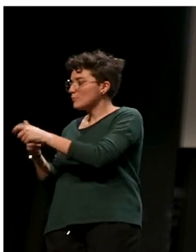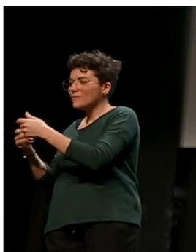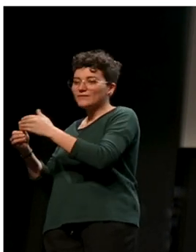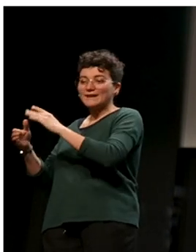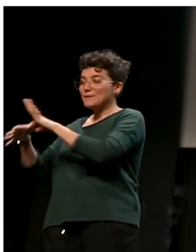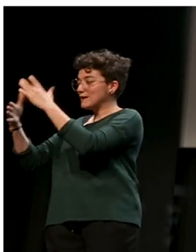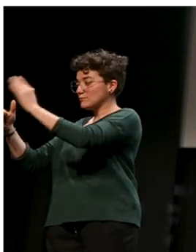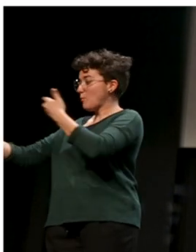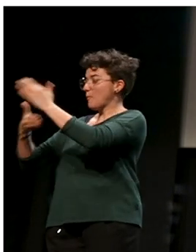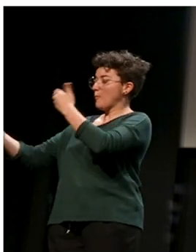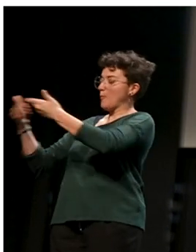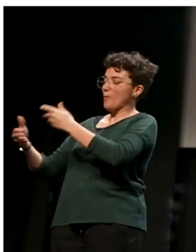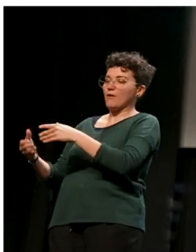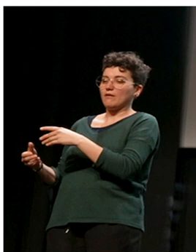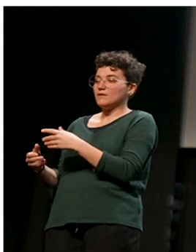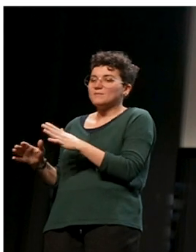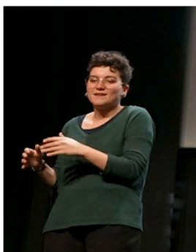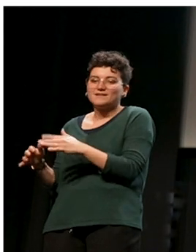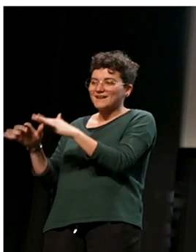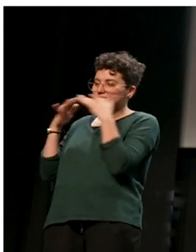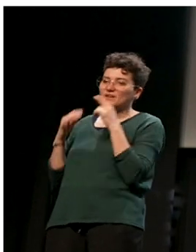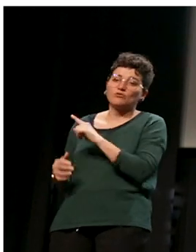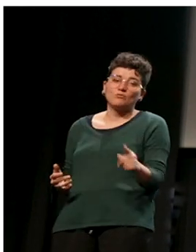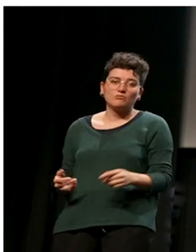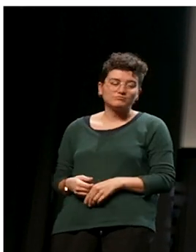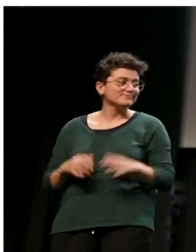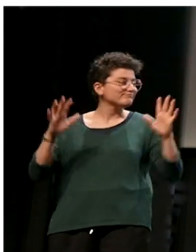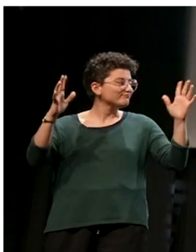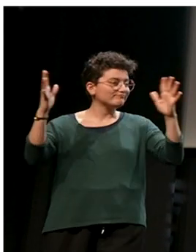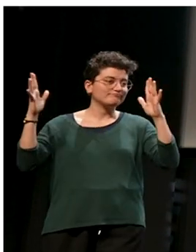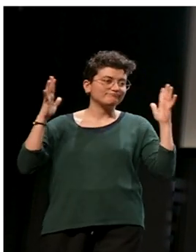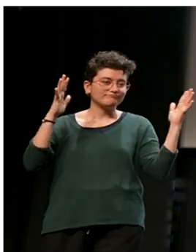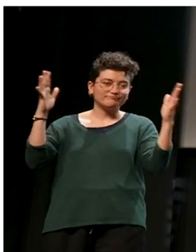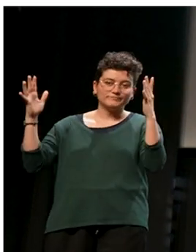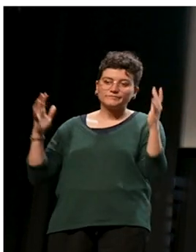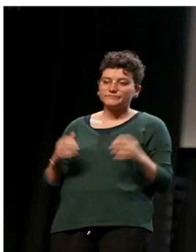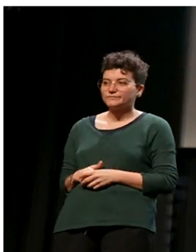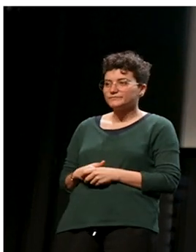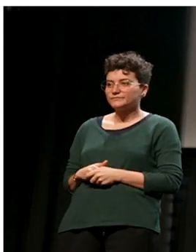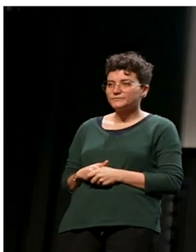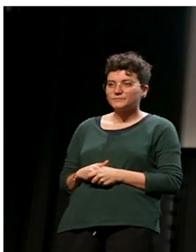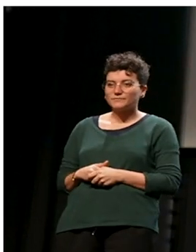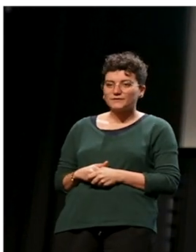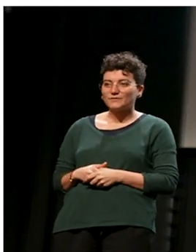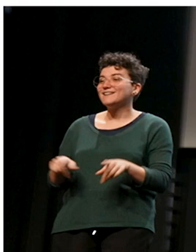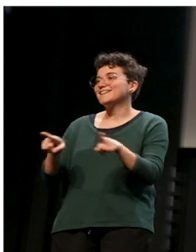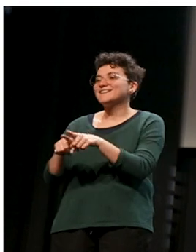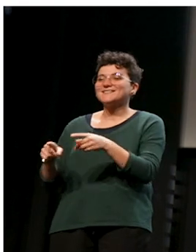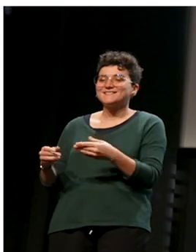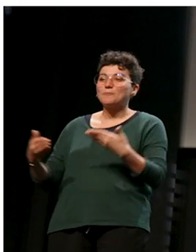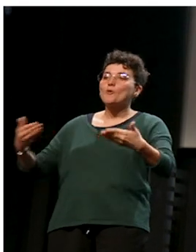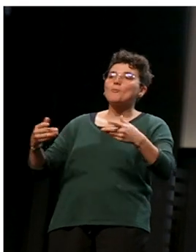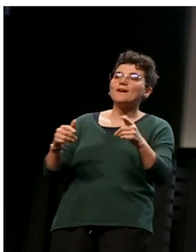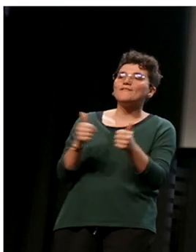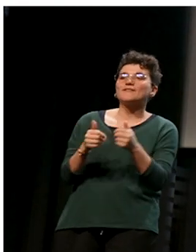ça l'inspiration. Alors... Tu vois, c'est pas l'inspiration. Ça, c'est pas la créativité. Ah, dès que tu mets du porno, t'as vu, ça applaudit hein,